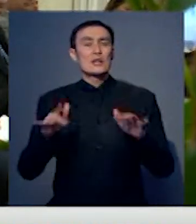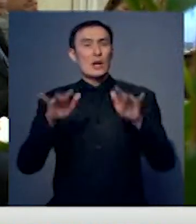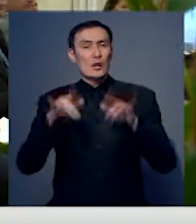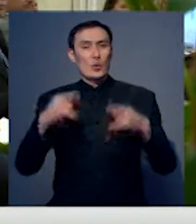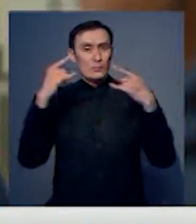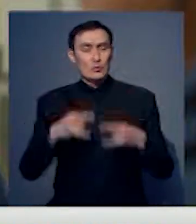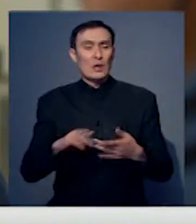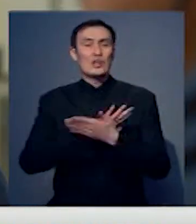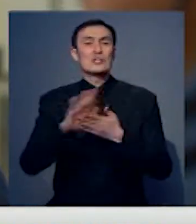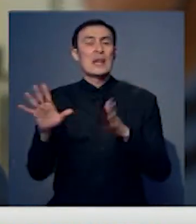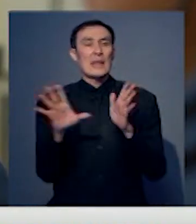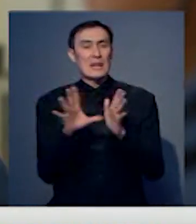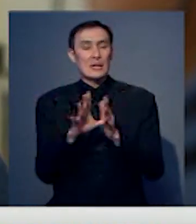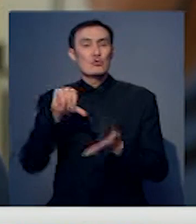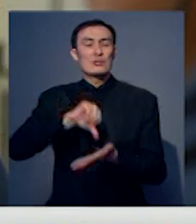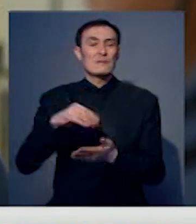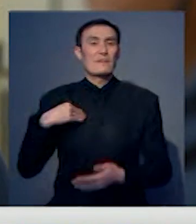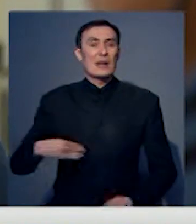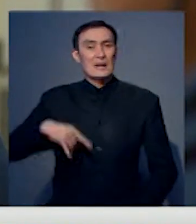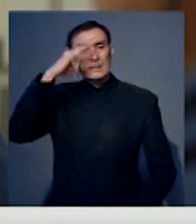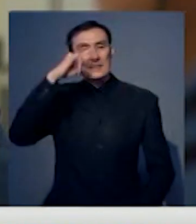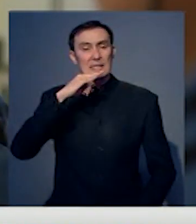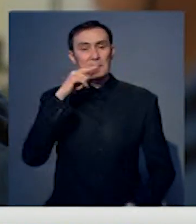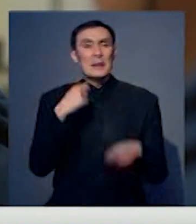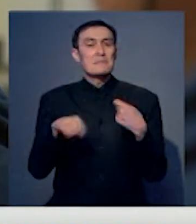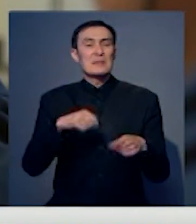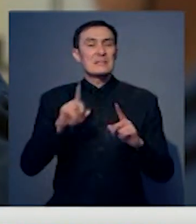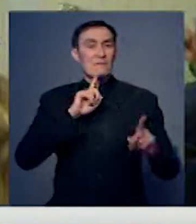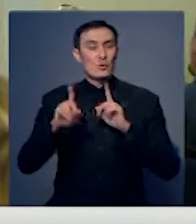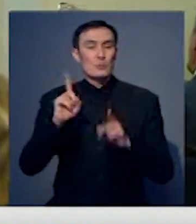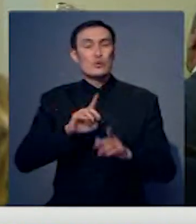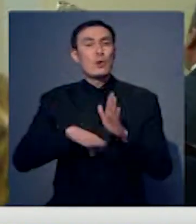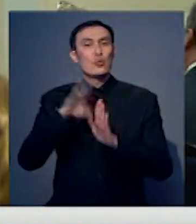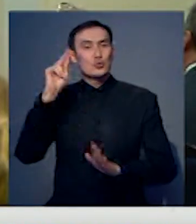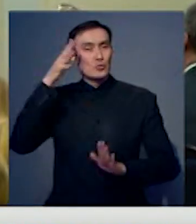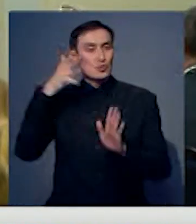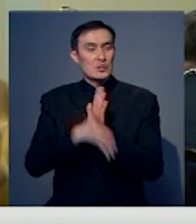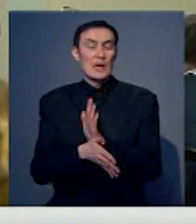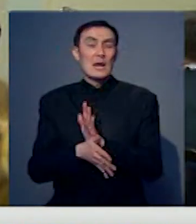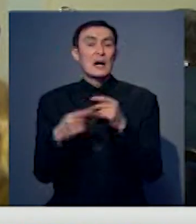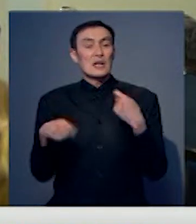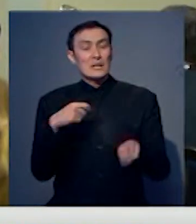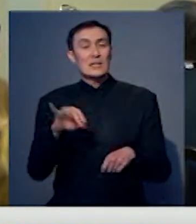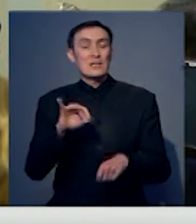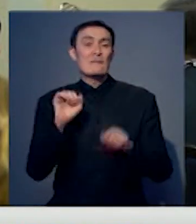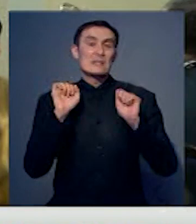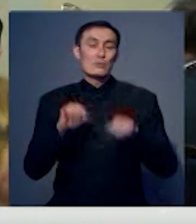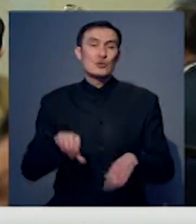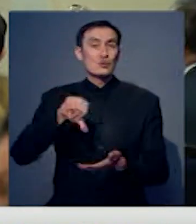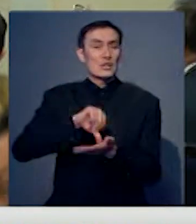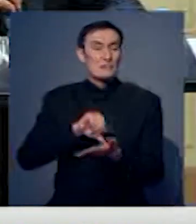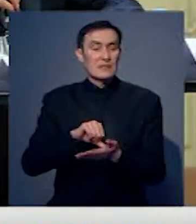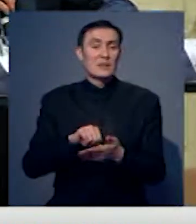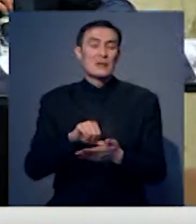и зеленой энергетики участвуют во франко-казахстанском бизнес-форуме, чтобы лучше изучить малознакомый рынок и, возможно, выйти на него в